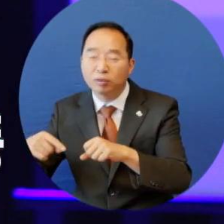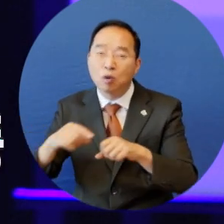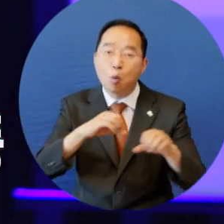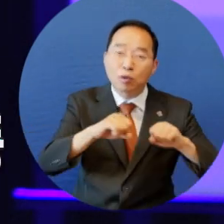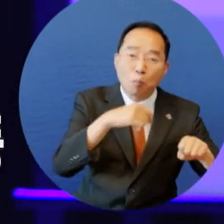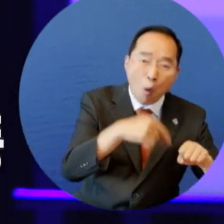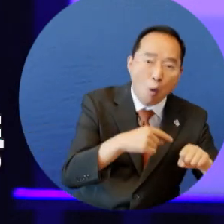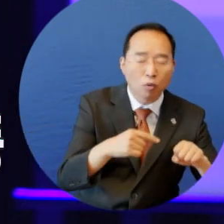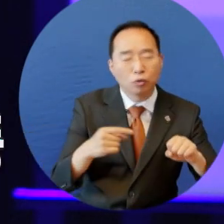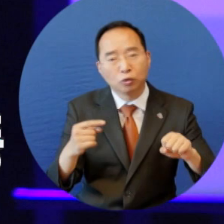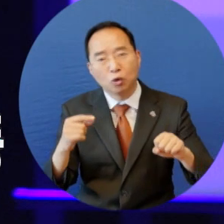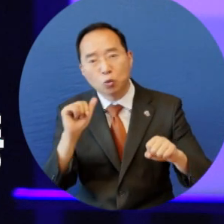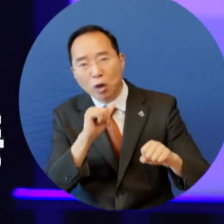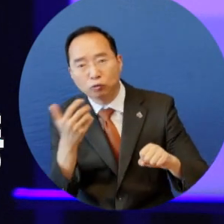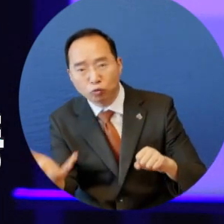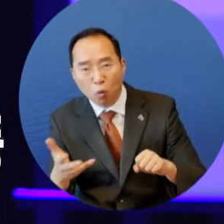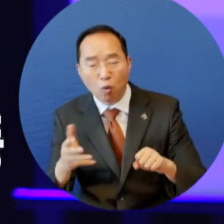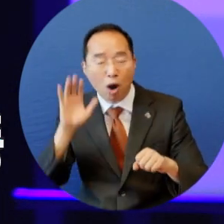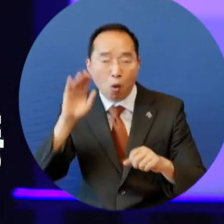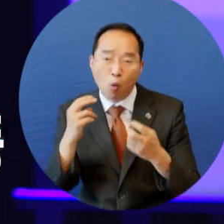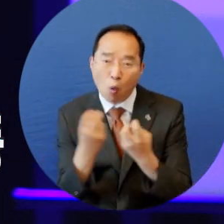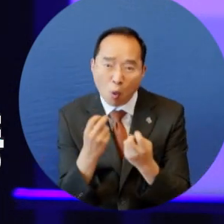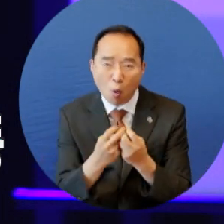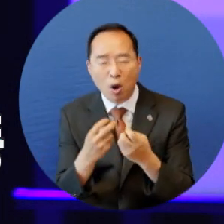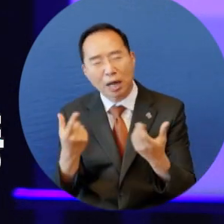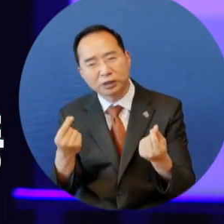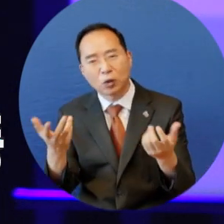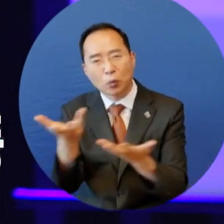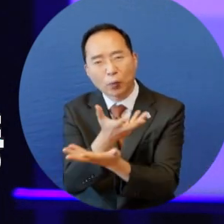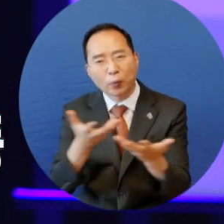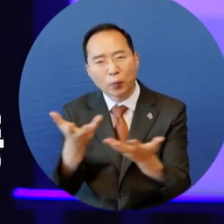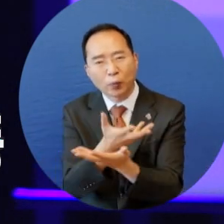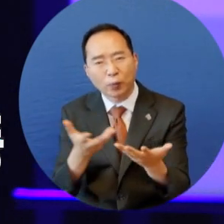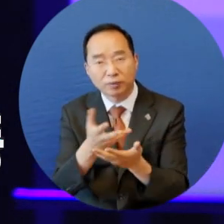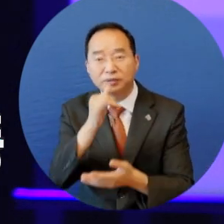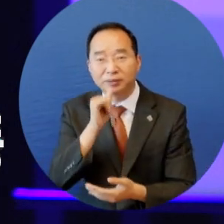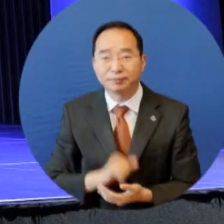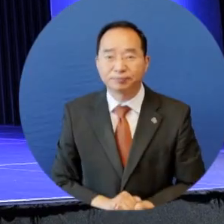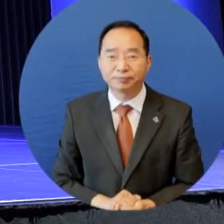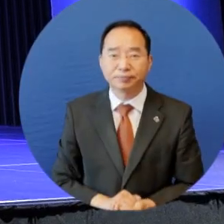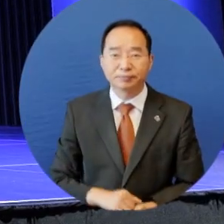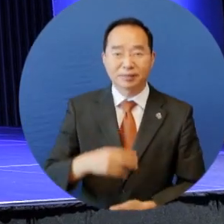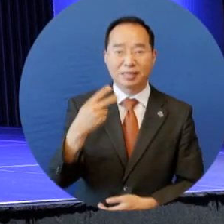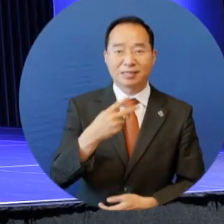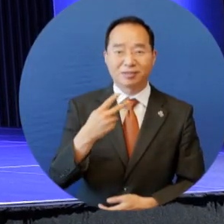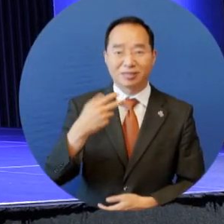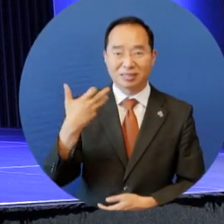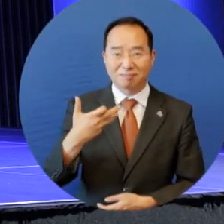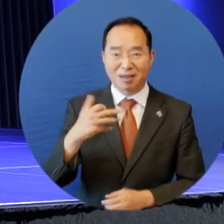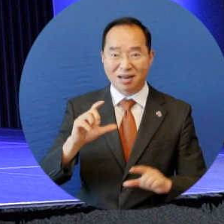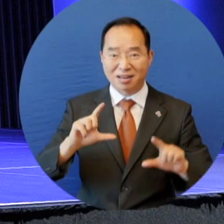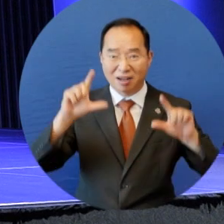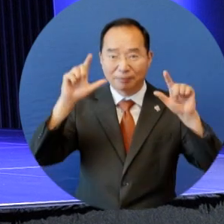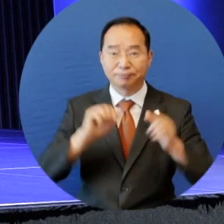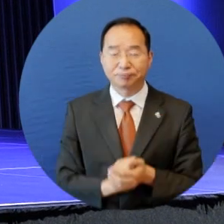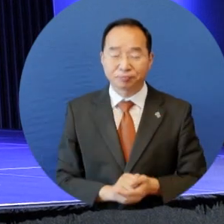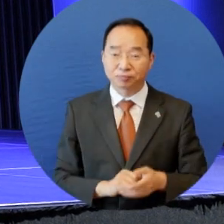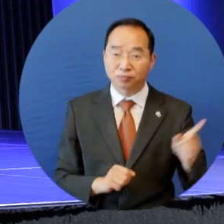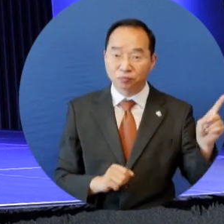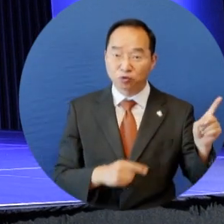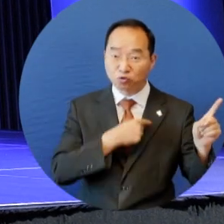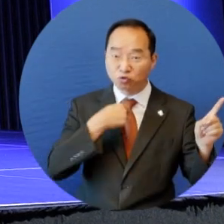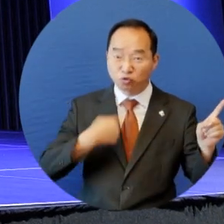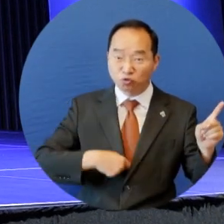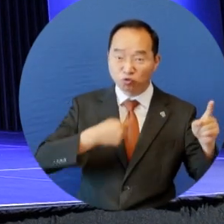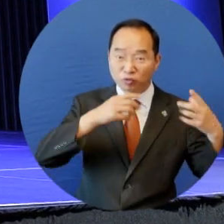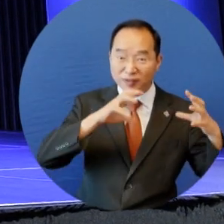소개하고 어떻게 대안을 모색해 나가는지 함께 미래에 대해서 고민하고 있습니다. 2018년 중국에서